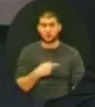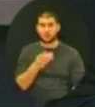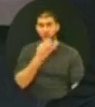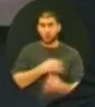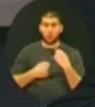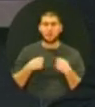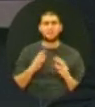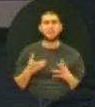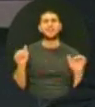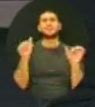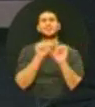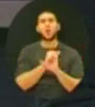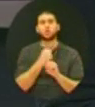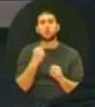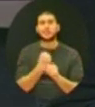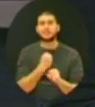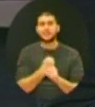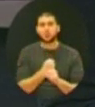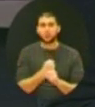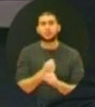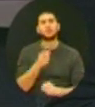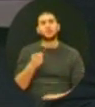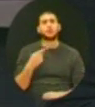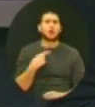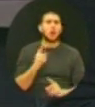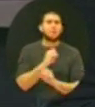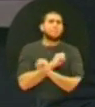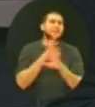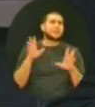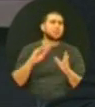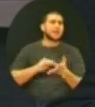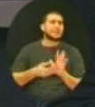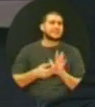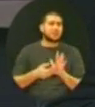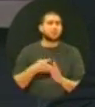את שואלת אותי מה הטעות שעשינו, היא שפשוט לא פרסמנו את ההסכם הזה, שהוא הרי היה...